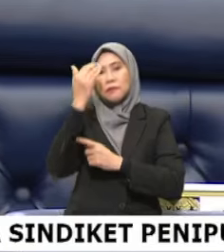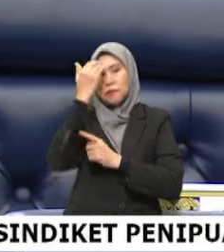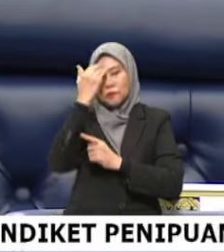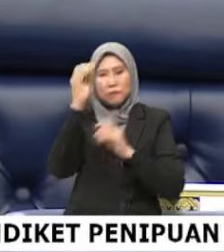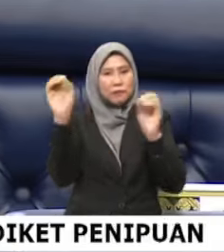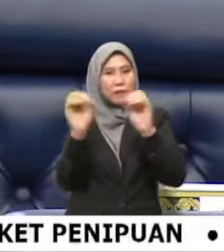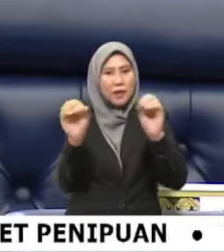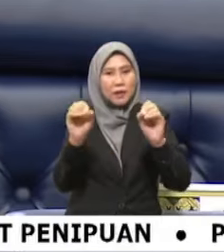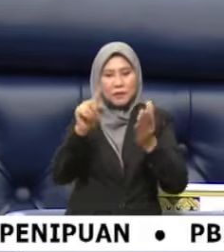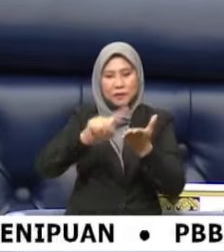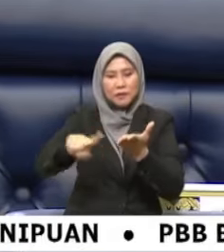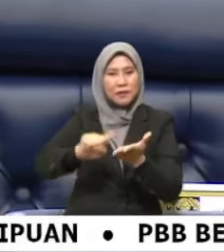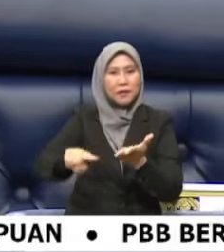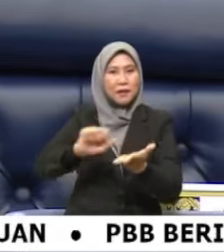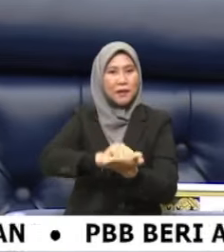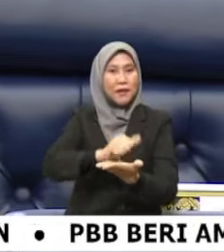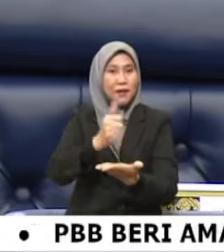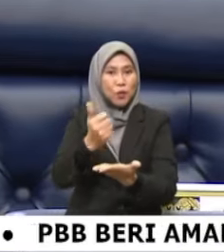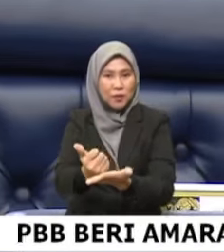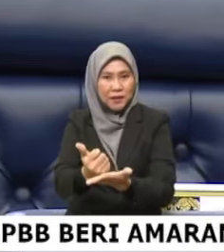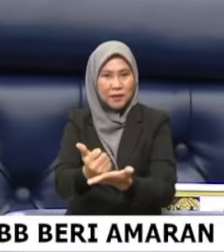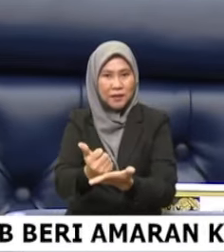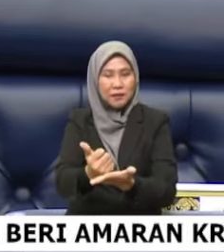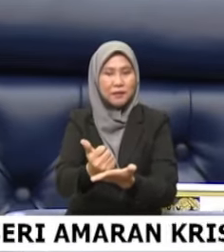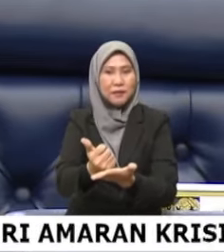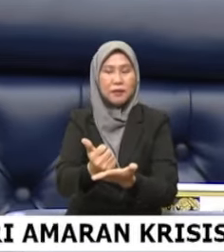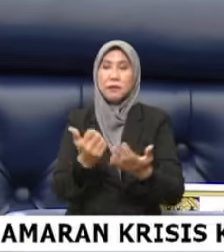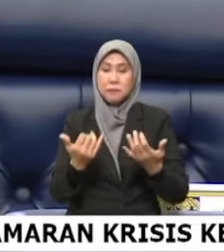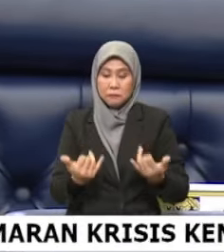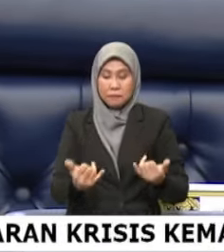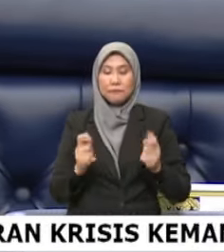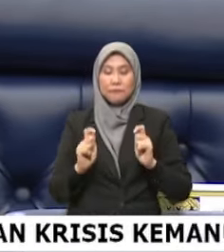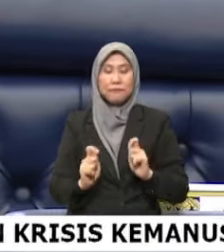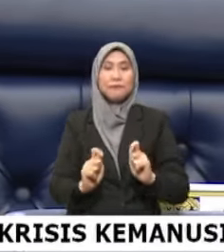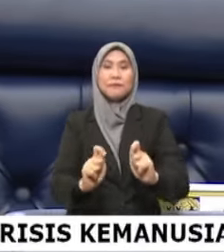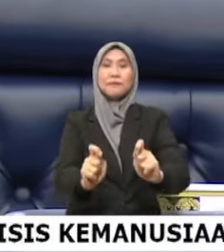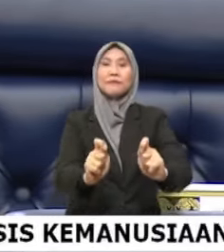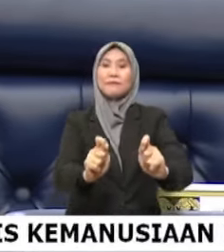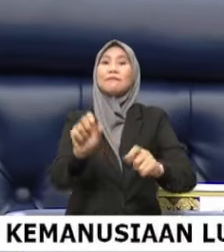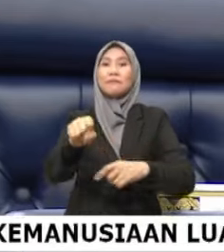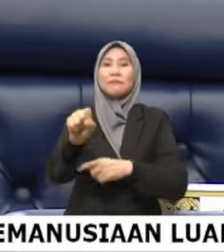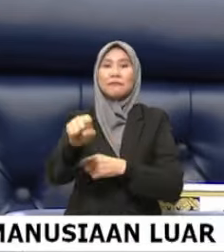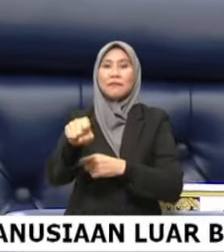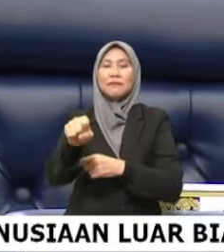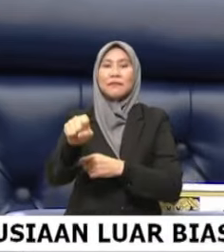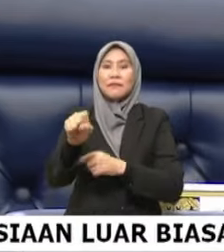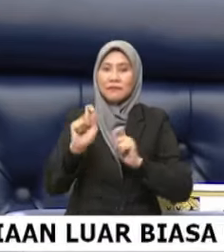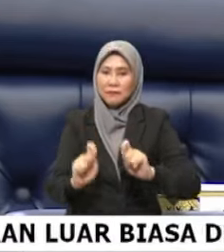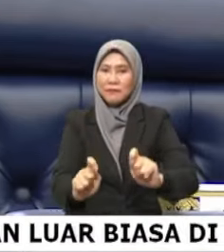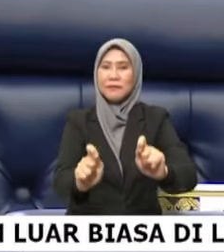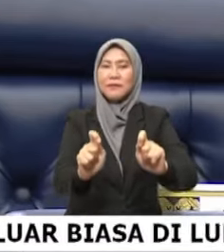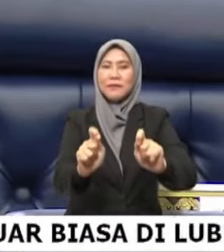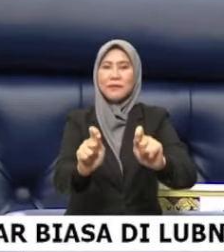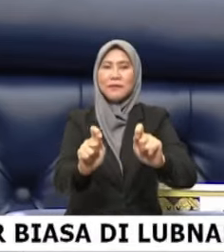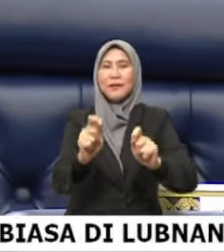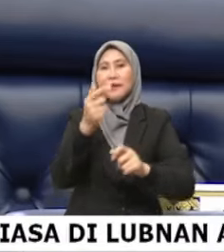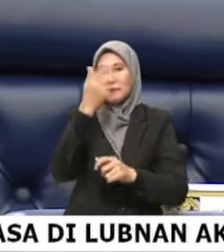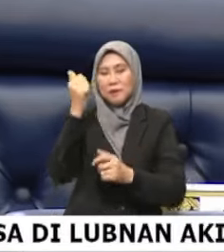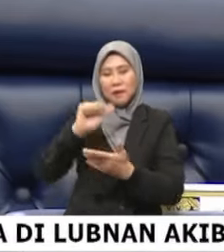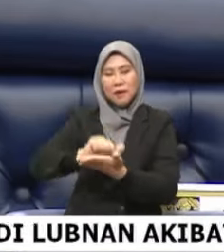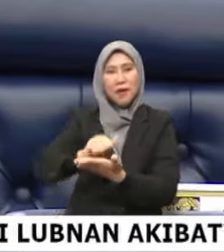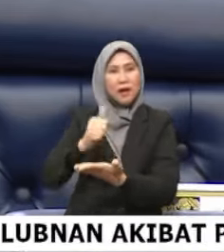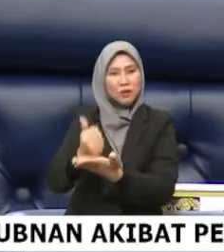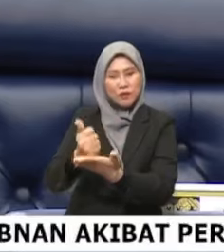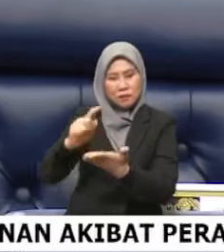ada pengauditan. Kita sedang mengambil tindakan susulan supaya pengauditan dibuat